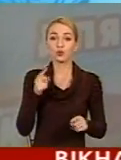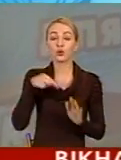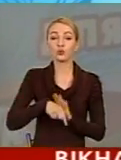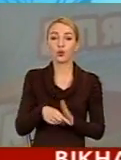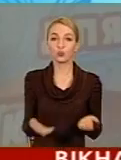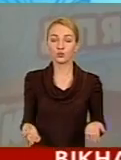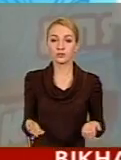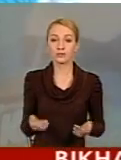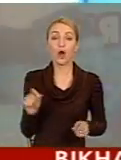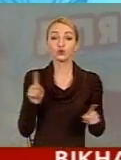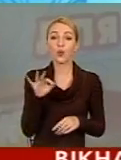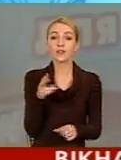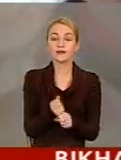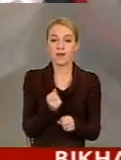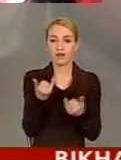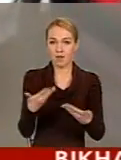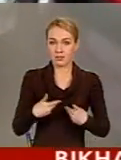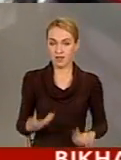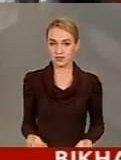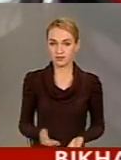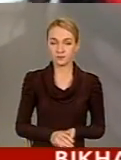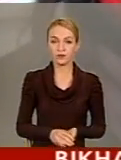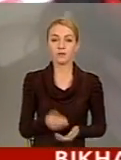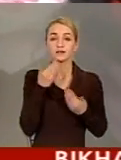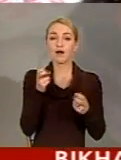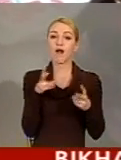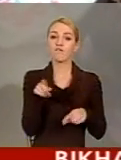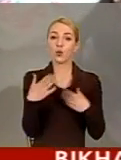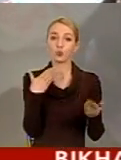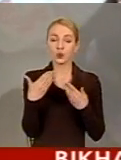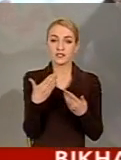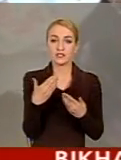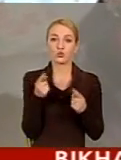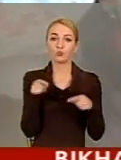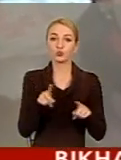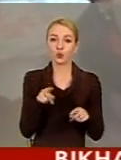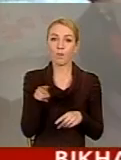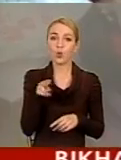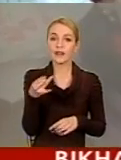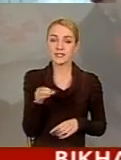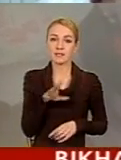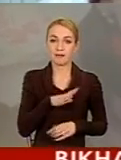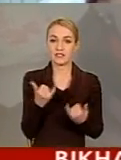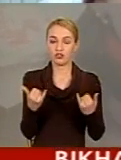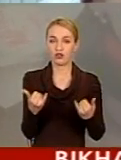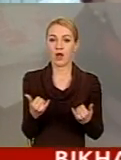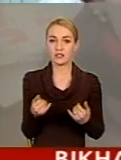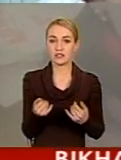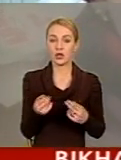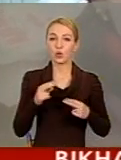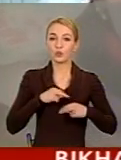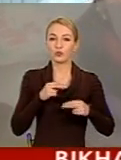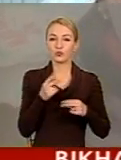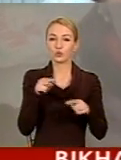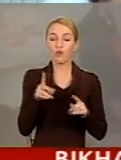плотницкого а он сдела для А как вы относитесь к тому что покийл сечас труда